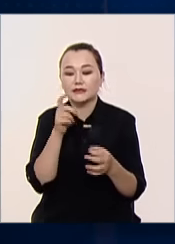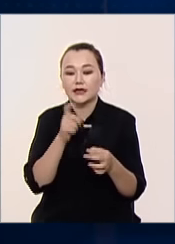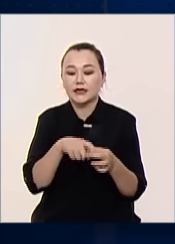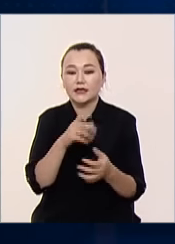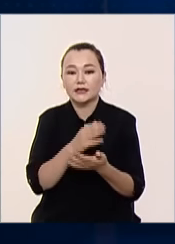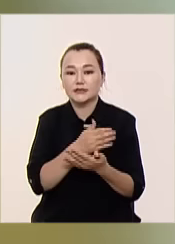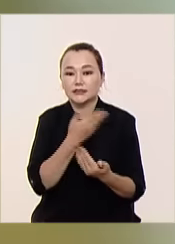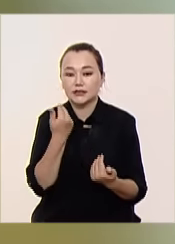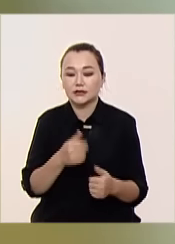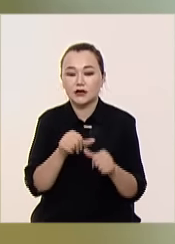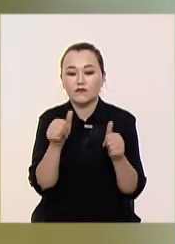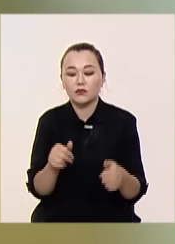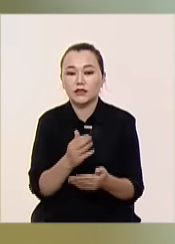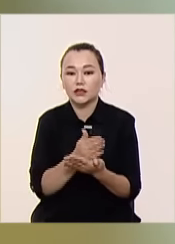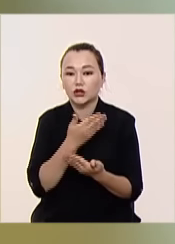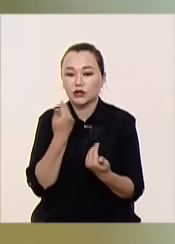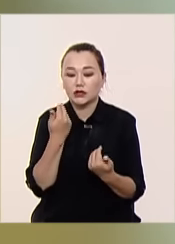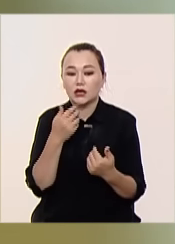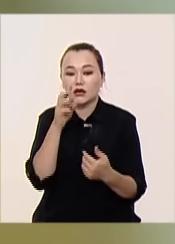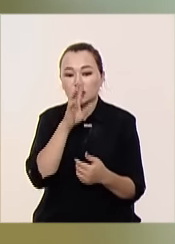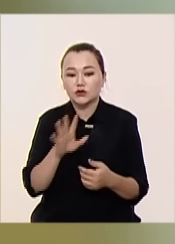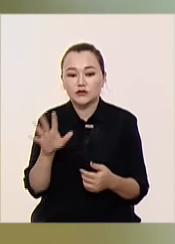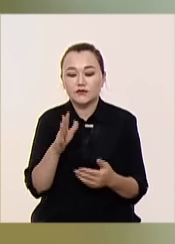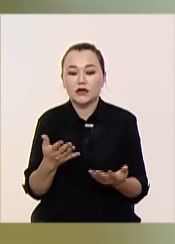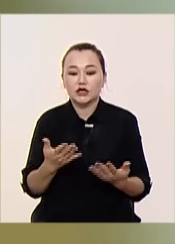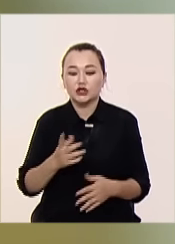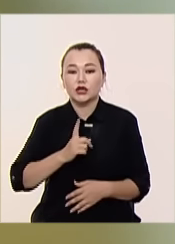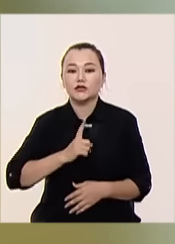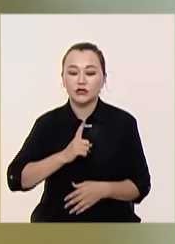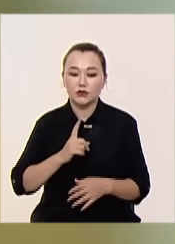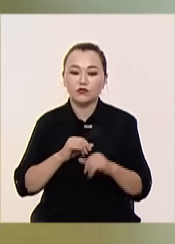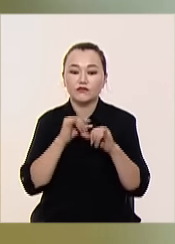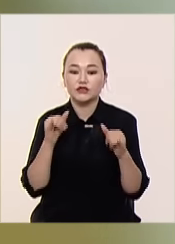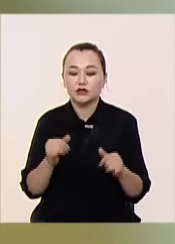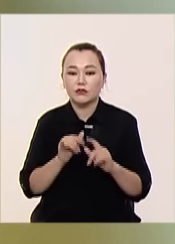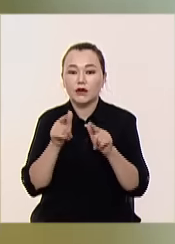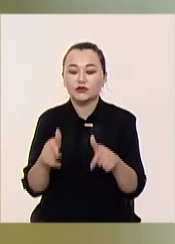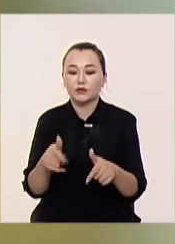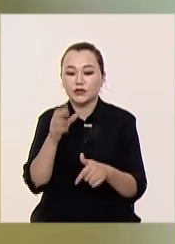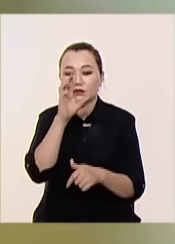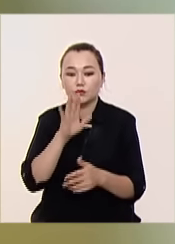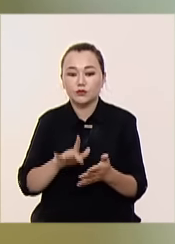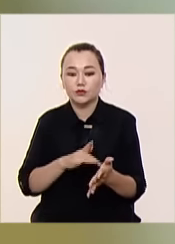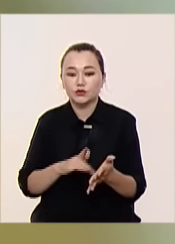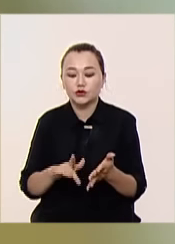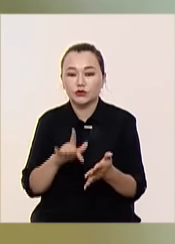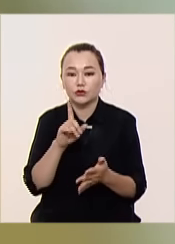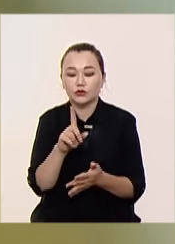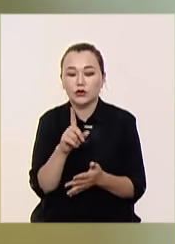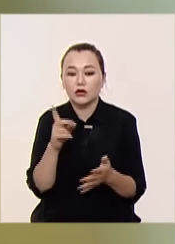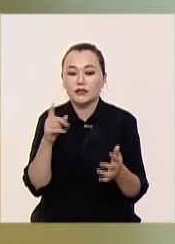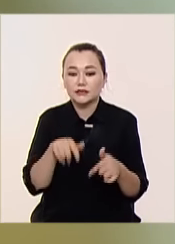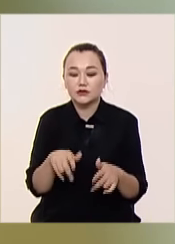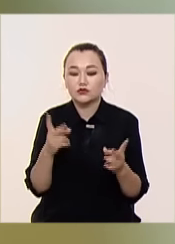зарегистрировано? Государство здесь, конечно же, ожидает увеличения поступлений в бюджет. Но здесь